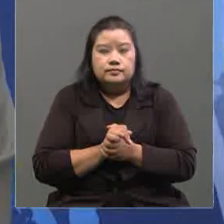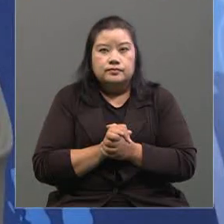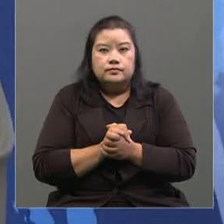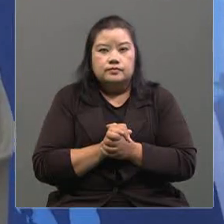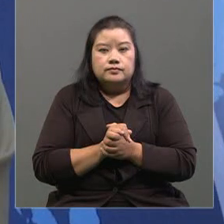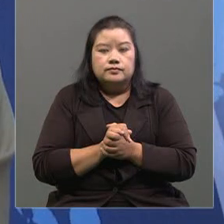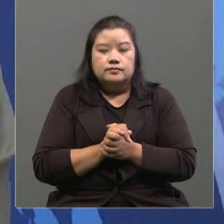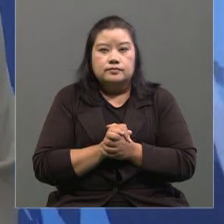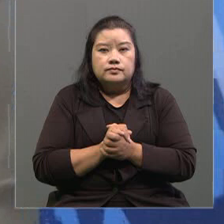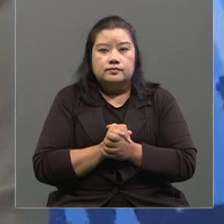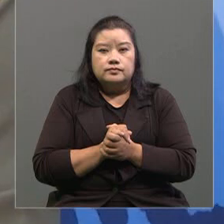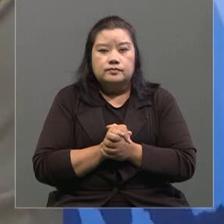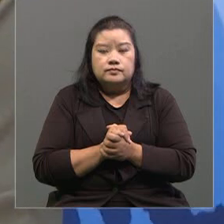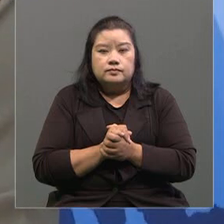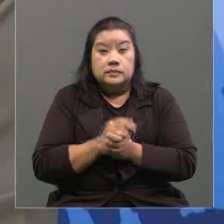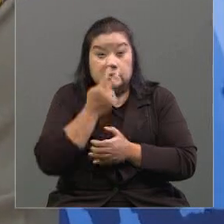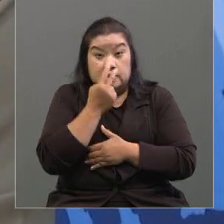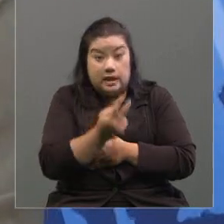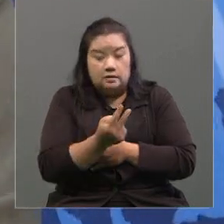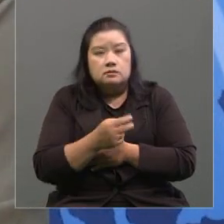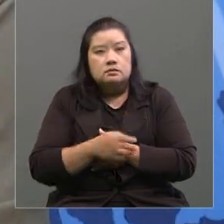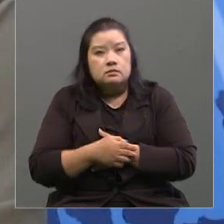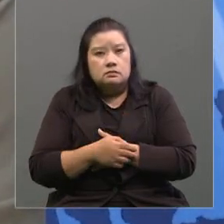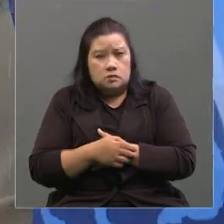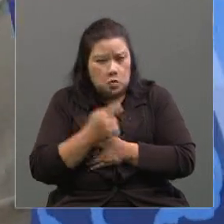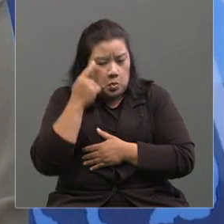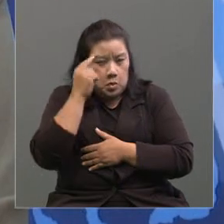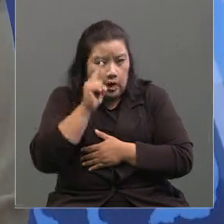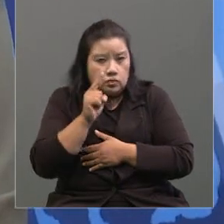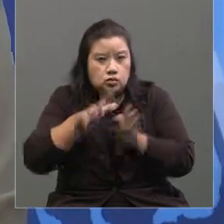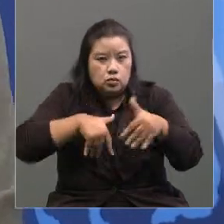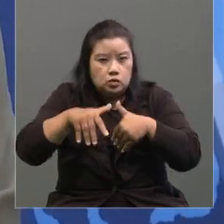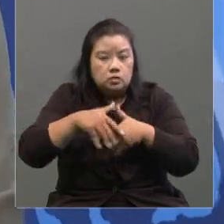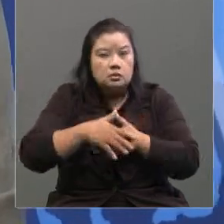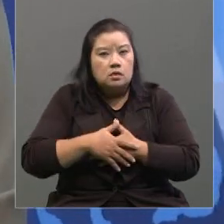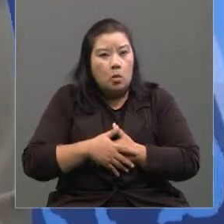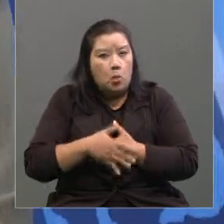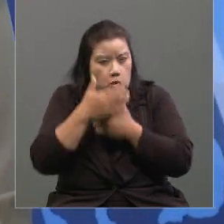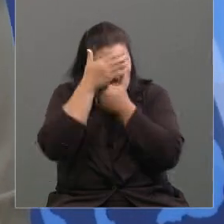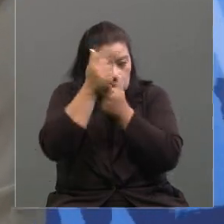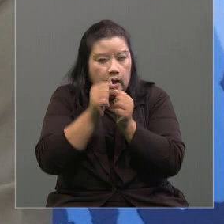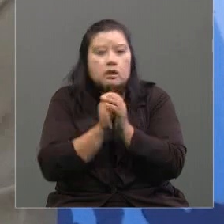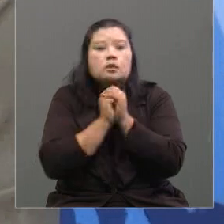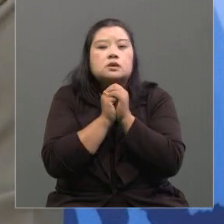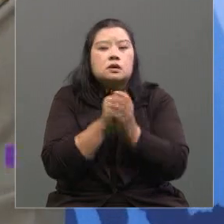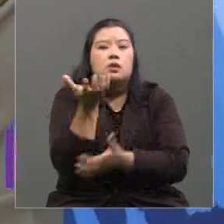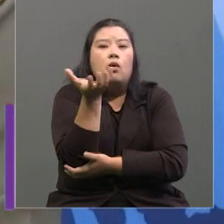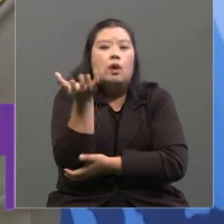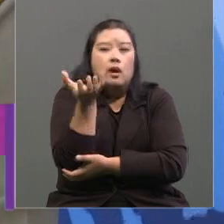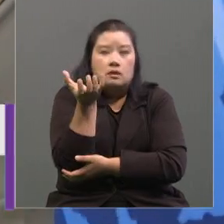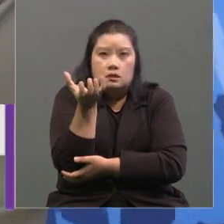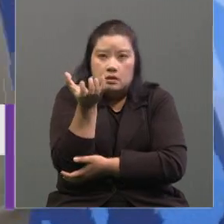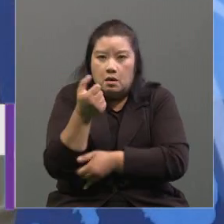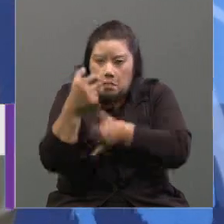หลังจากที่มีเคสนี้ซึ่งเป็นข่าวที่น่าสนใจที่ประชาชนให้ความสนใจเนี่ยเราก็มีการตรวจสอบใน